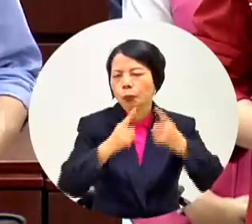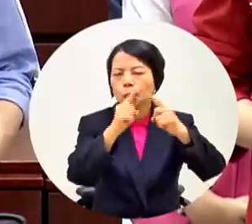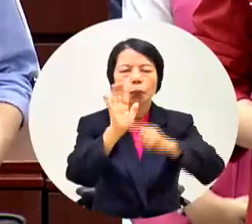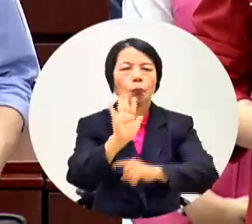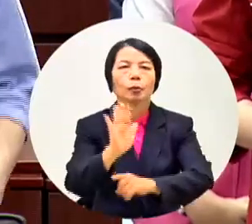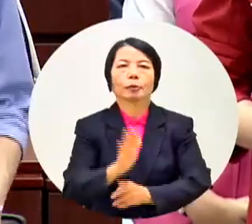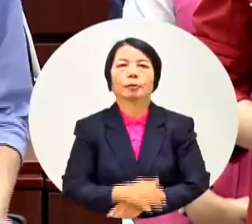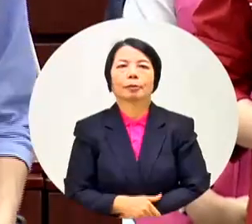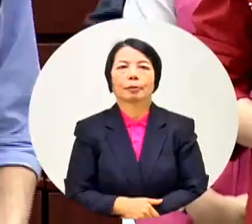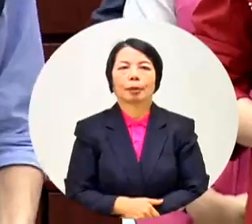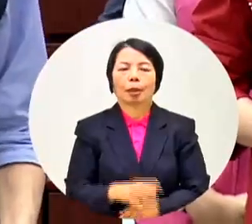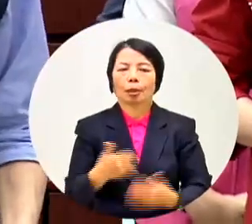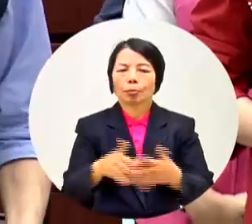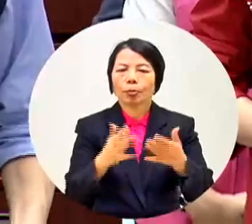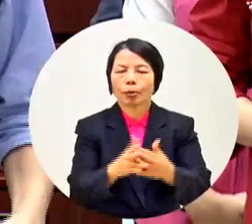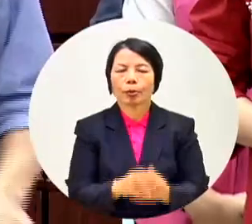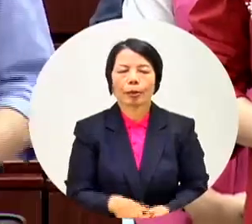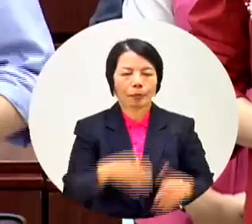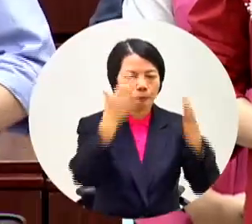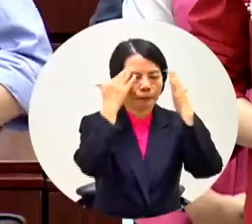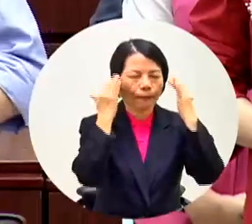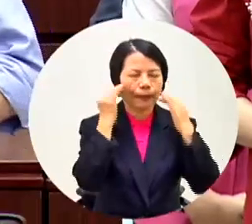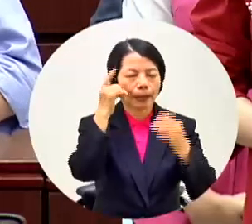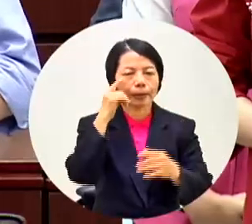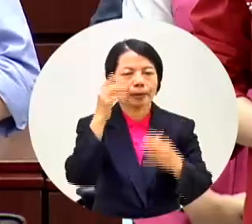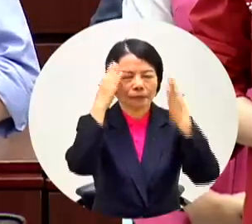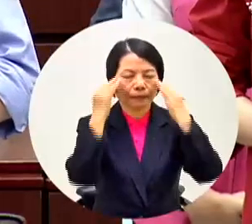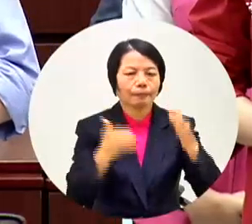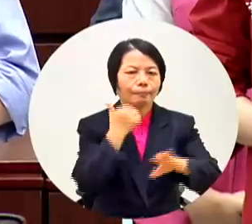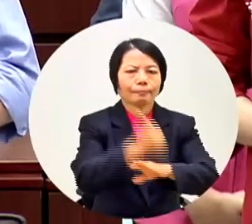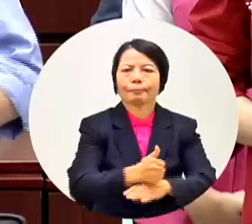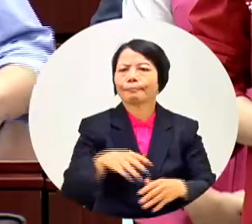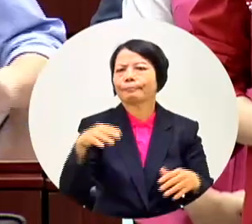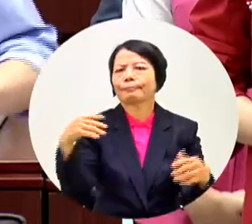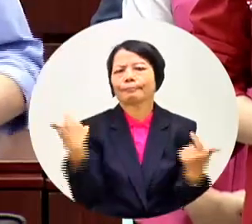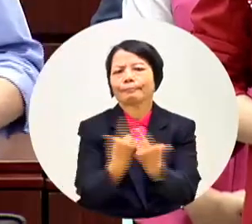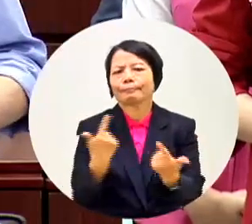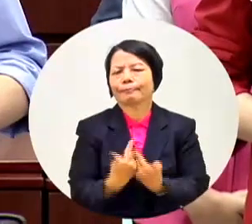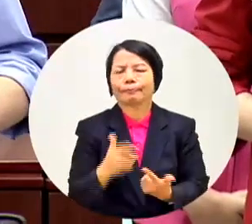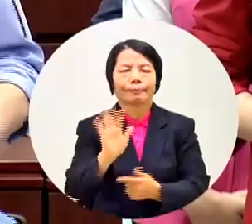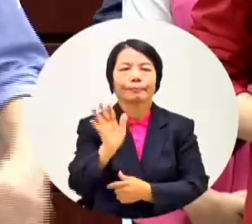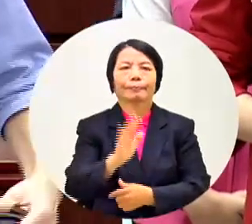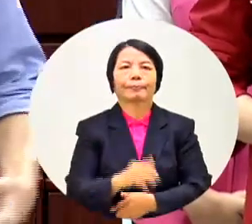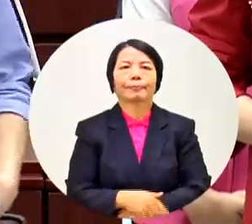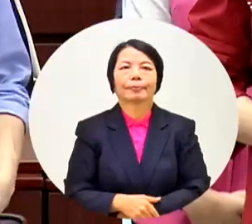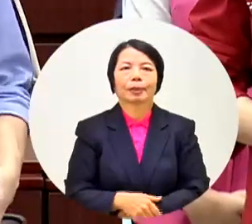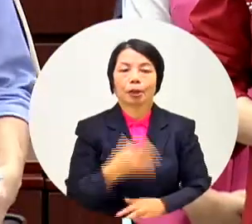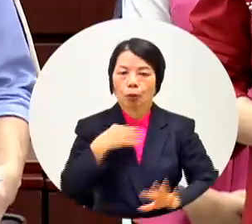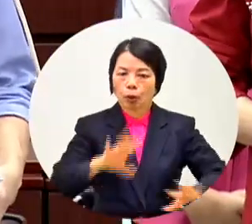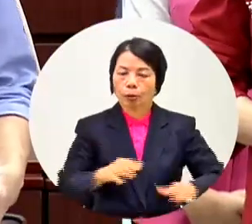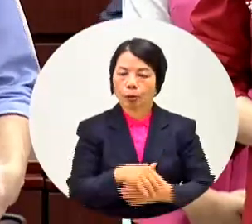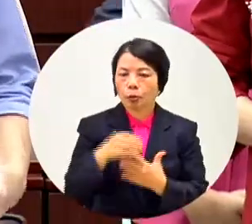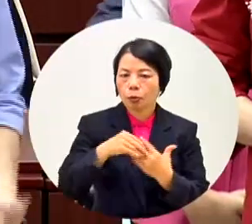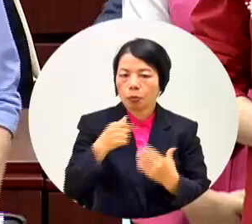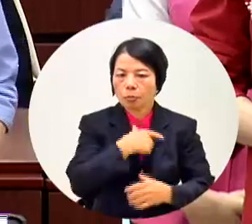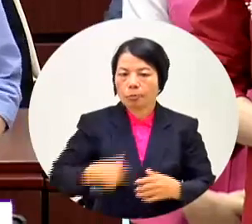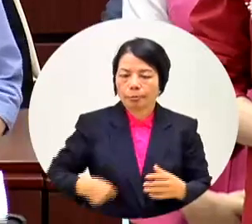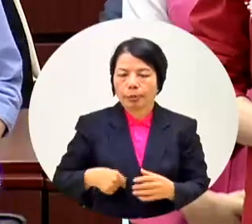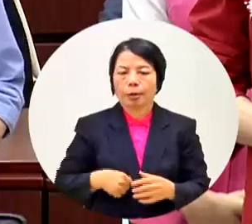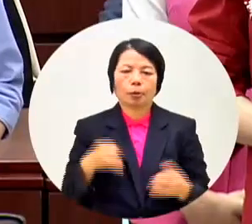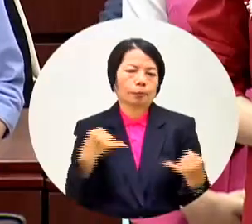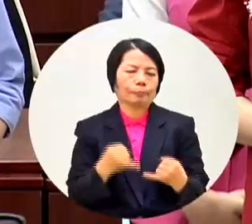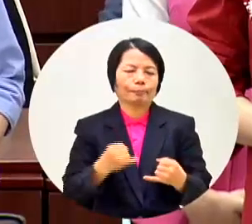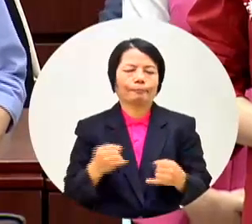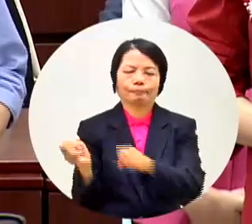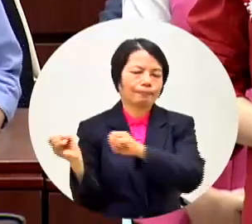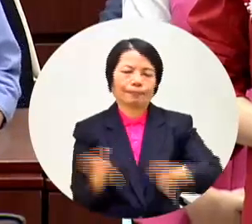反，非常感谢，放下选举的恩怨，我听得很感动，真的是要如此。我再重申一